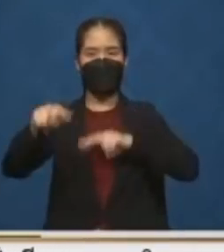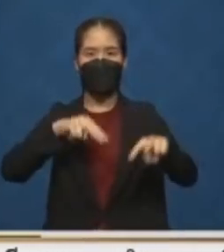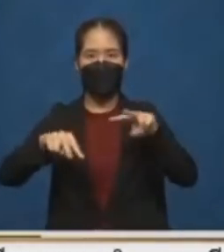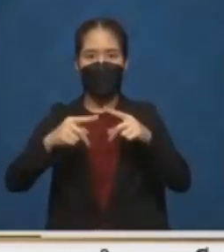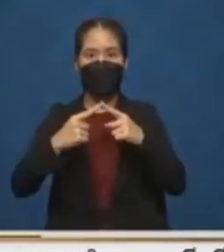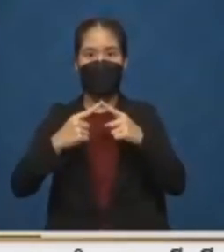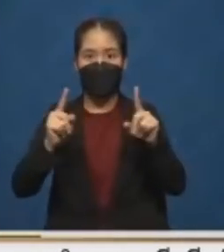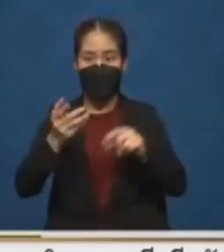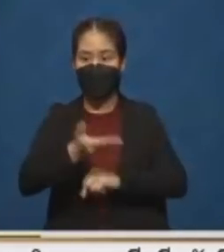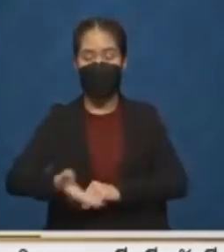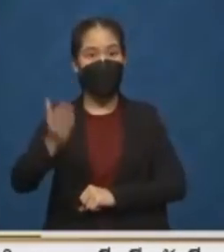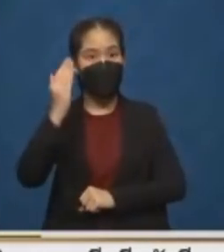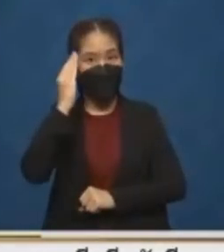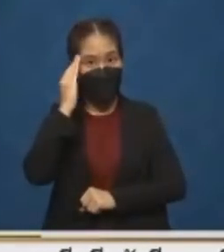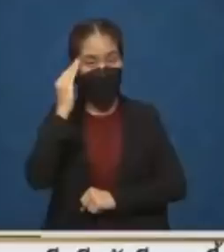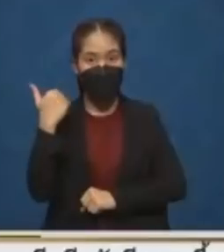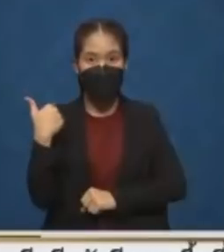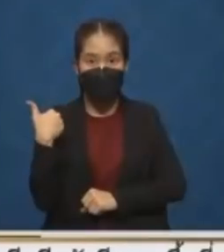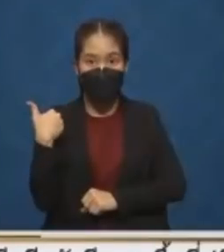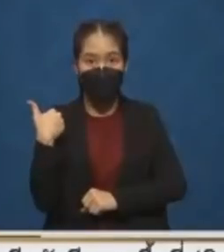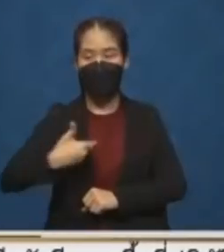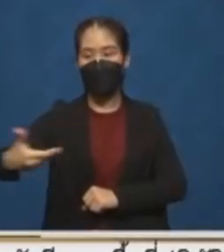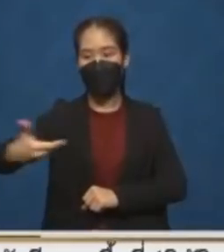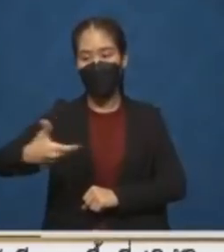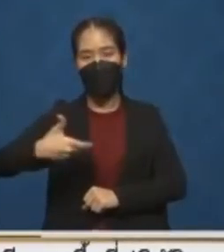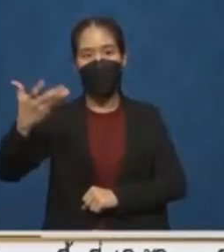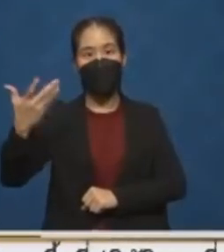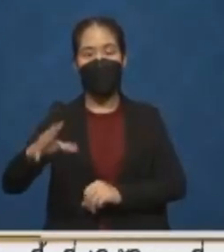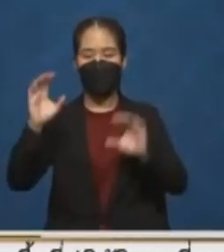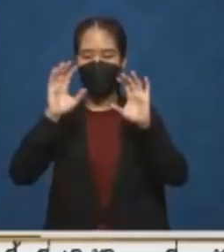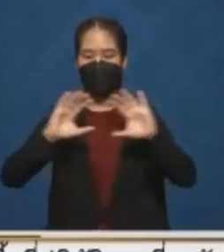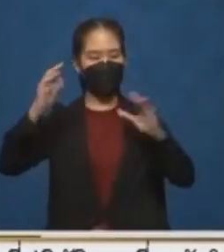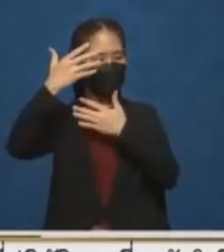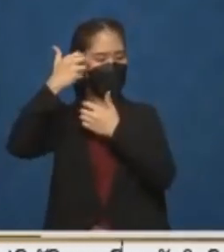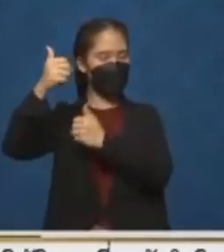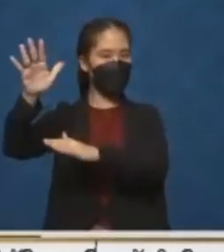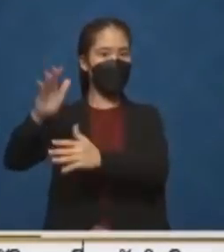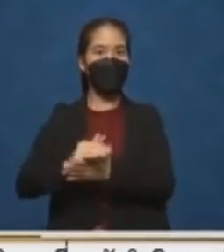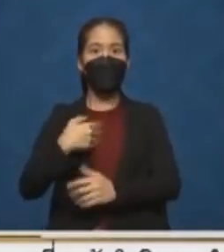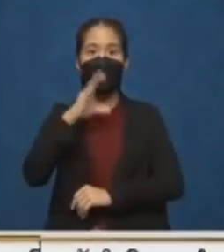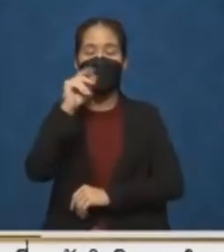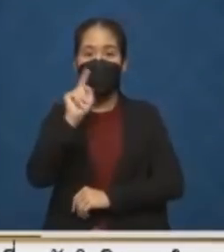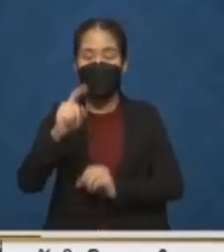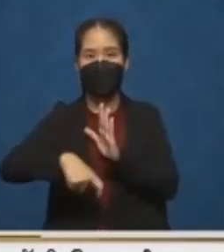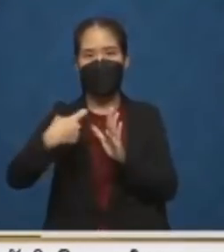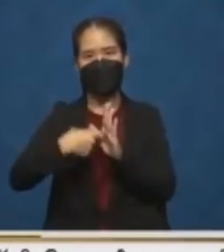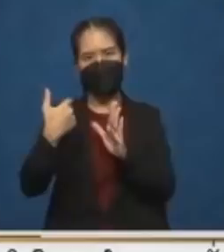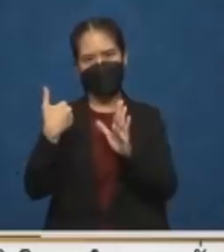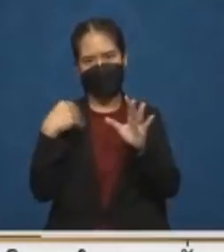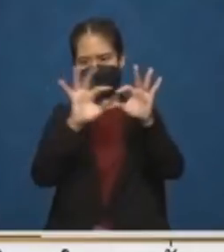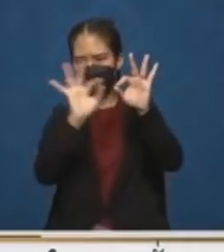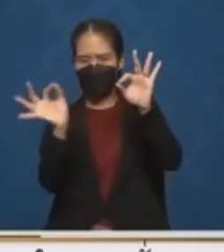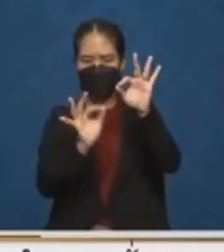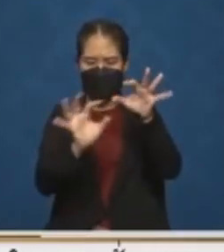แต่ท่ประทานทราไครับสิงเห่านี้ไม่เคยได้รับการตอบสนองจากรัฐบาลแต่อย่างใดอ้างแต่เหตุผลวาเงื่อนไขสถานการณ